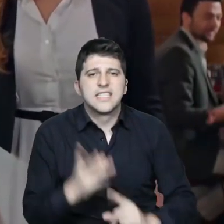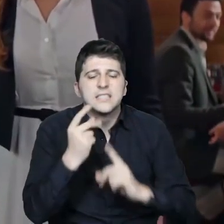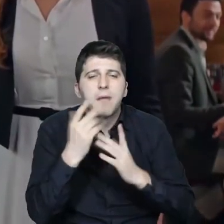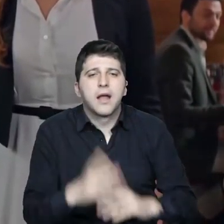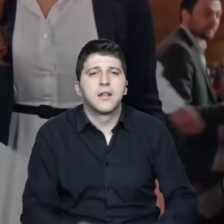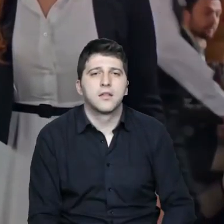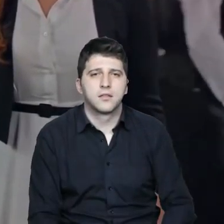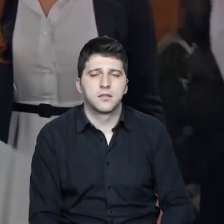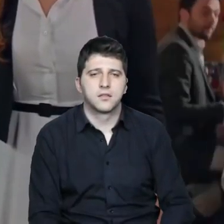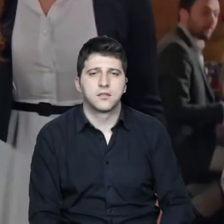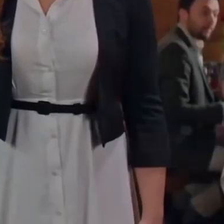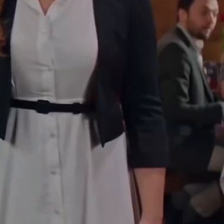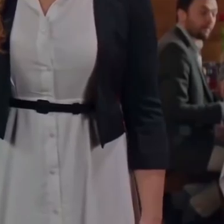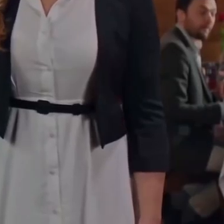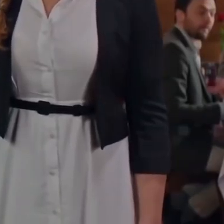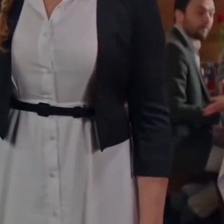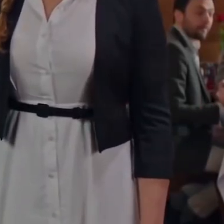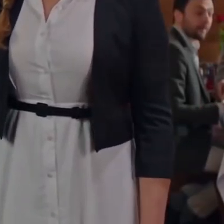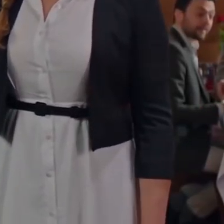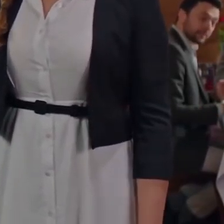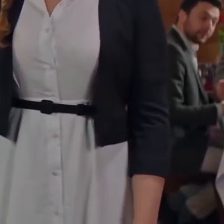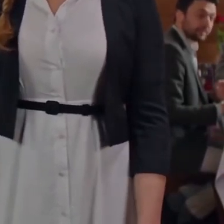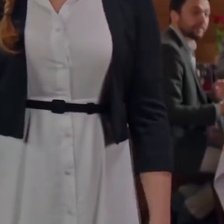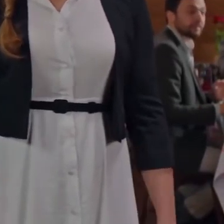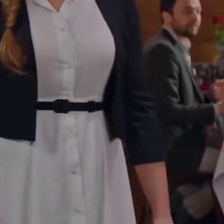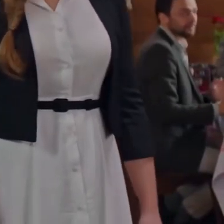İsmail! İsmail dinlemeden gitti. Alev tedirgin.